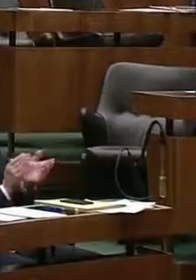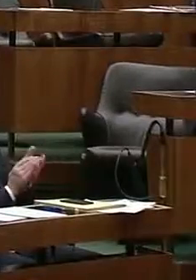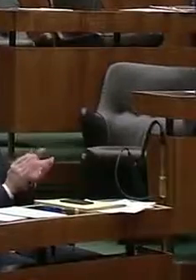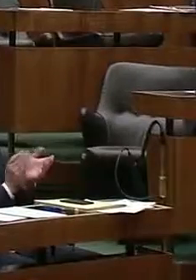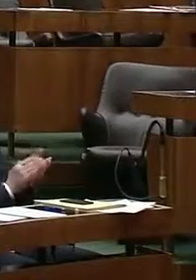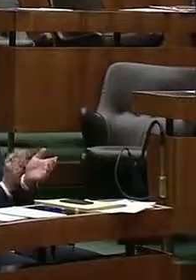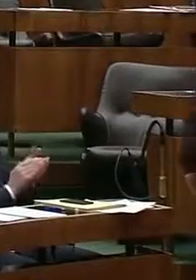Herr Klobobmann, Dr.